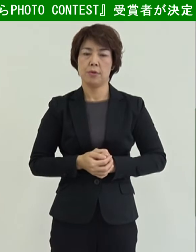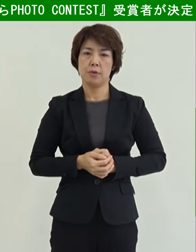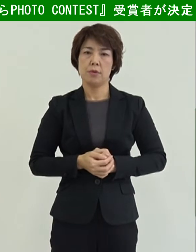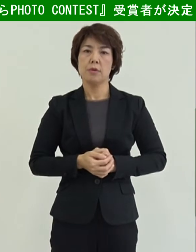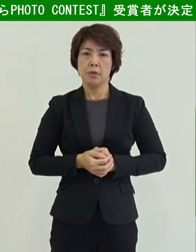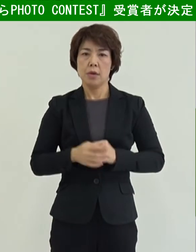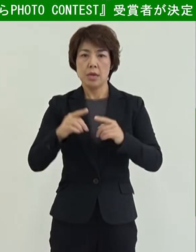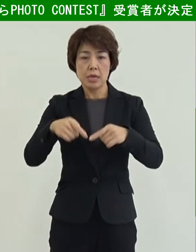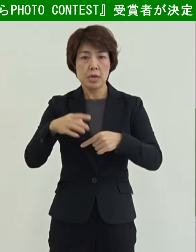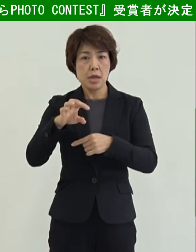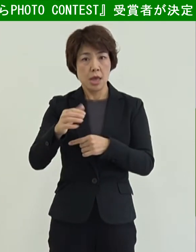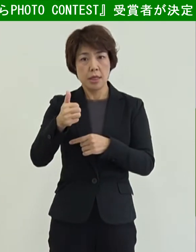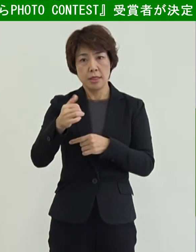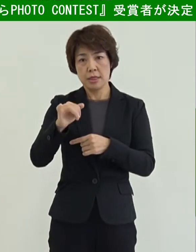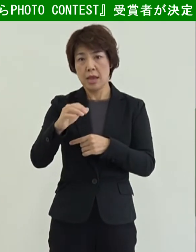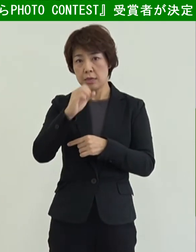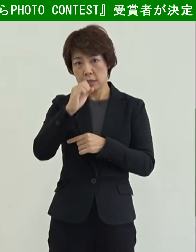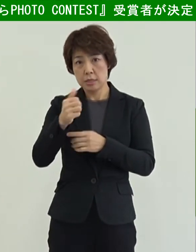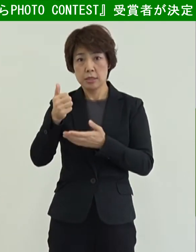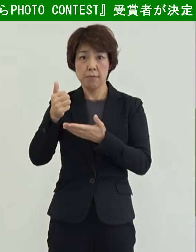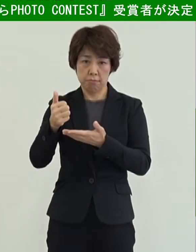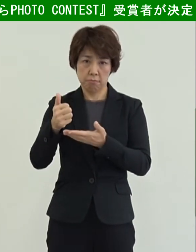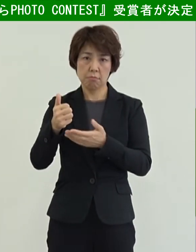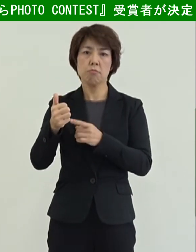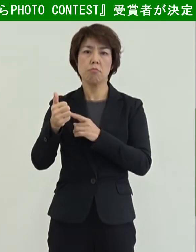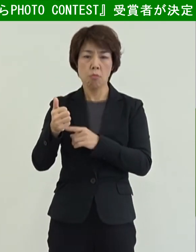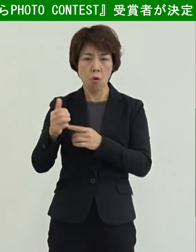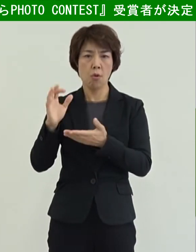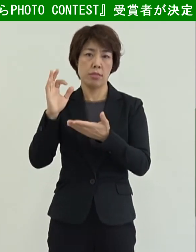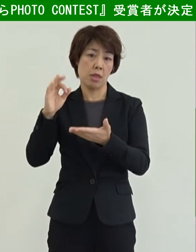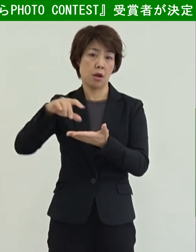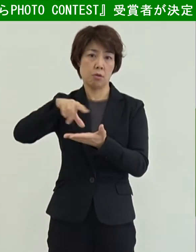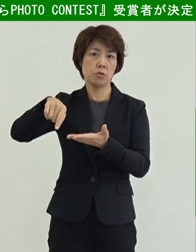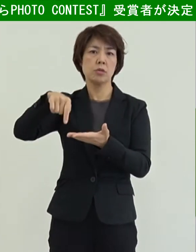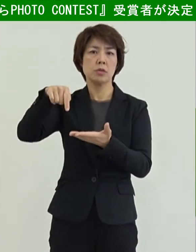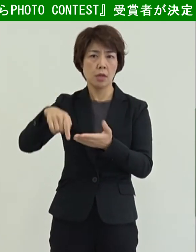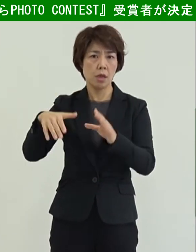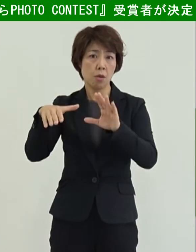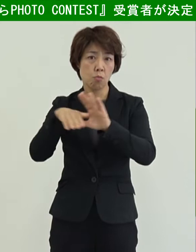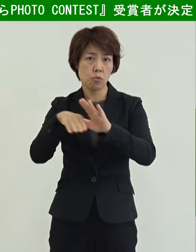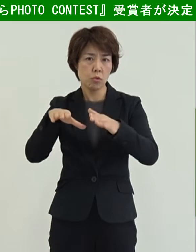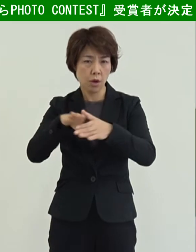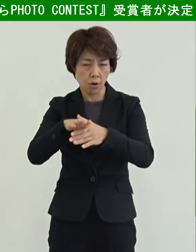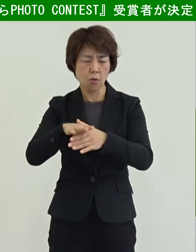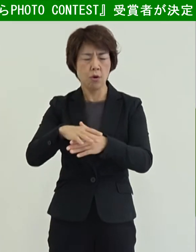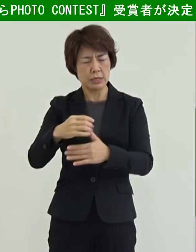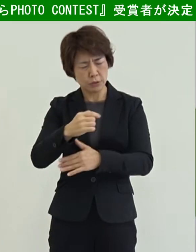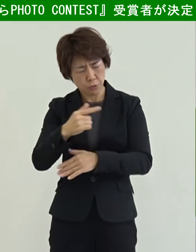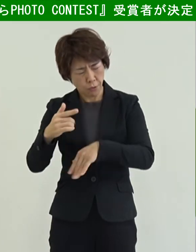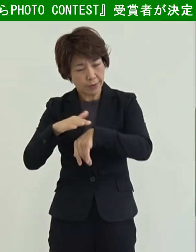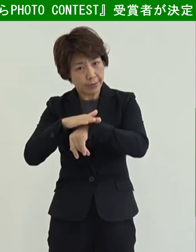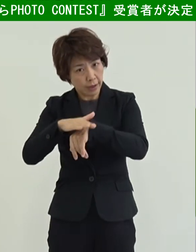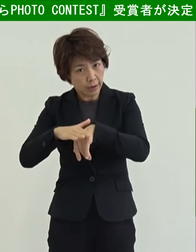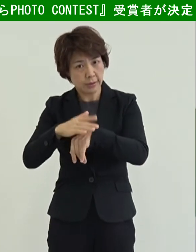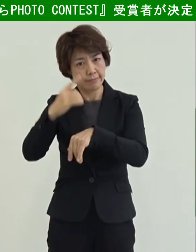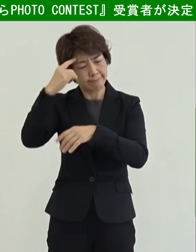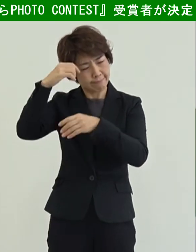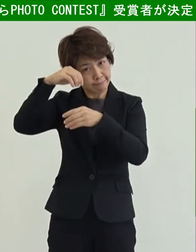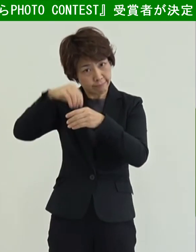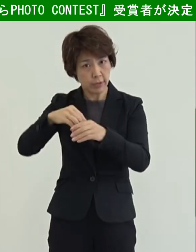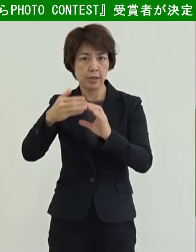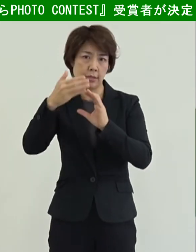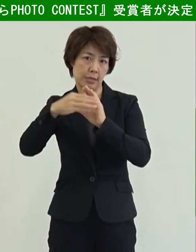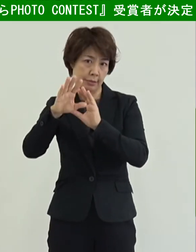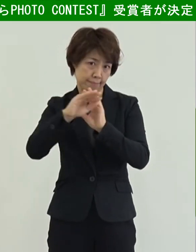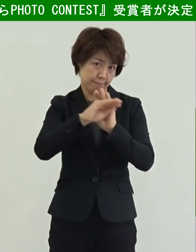このイデーたいきちさんもですねあのなら後0文化というものを非常に大切にして写真を撮ってきたと